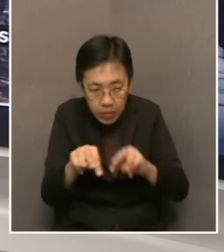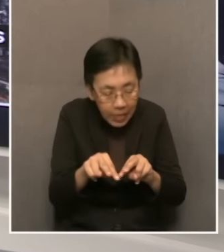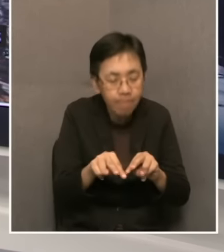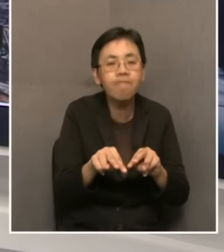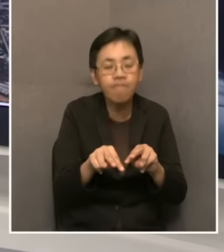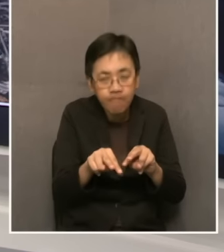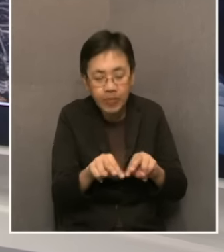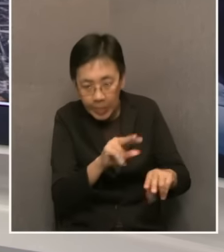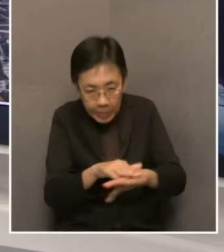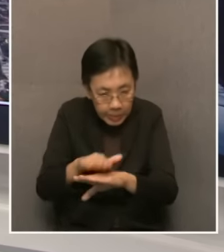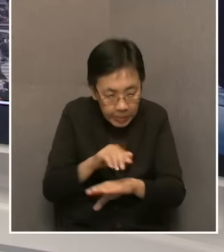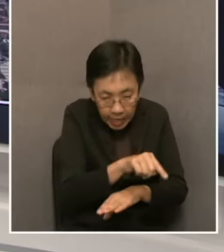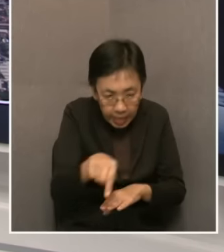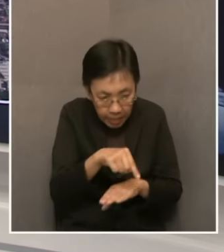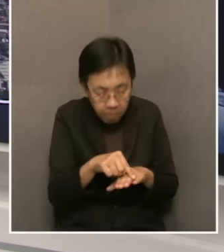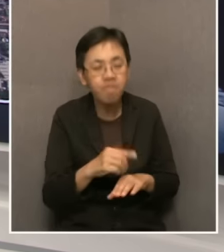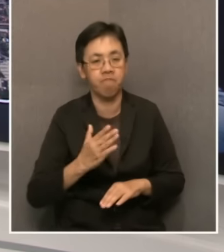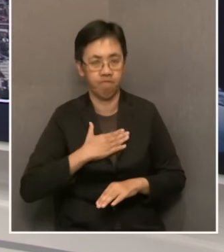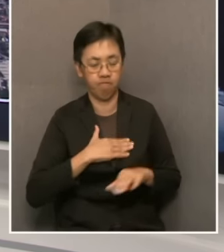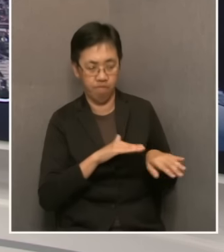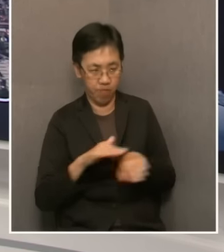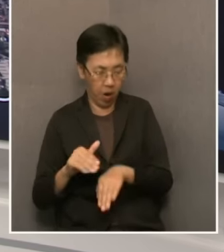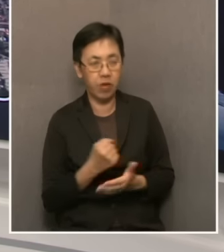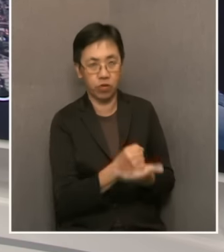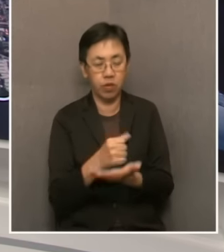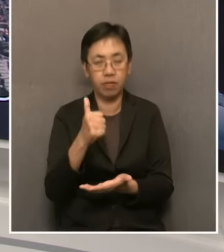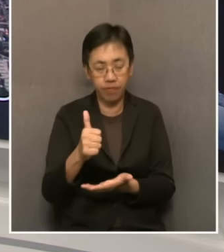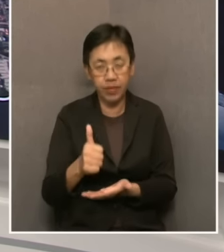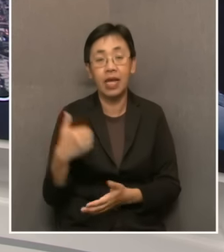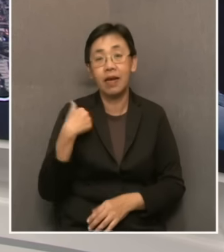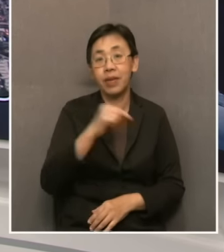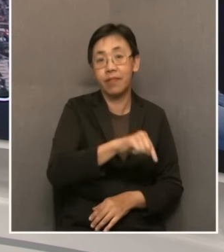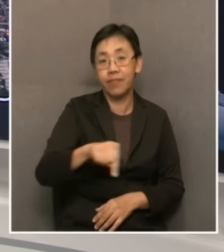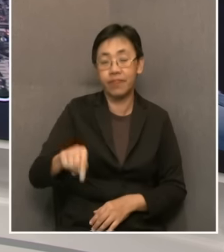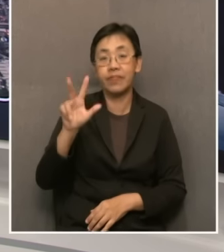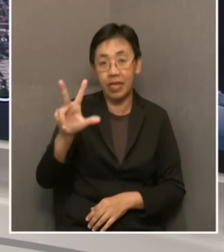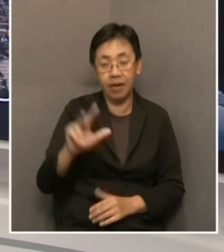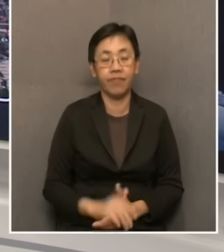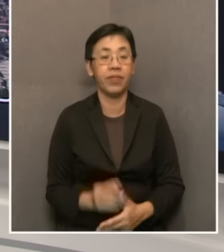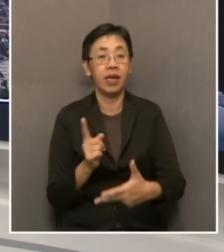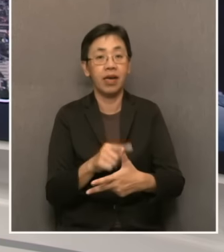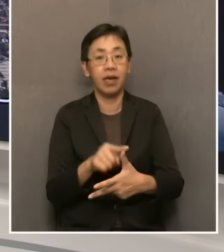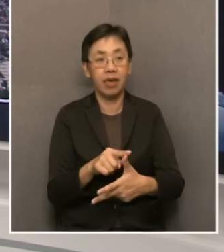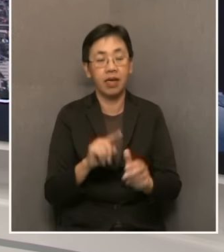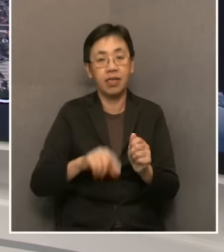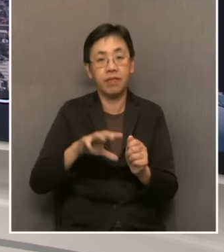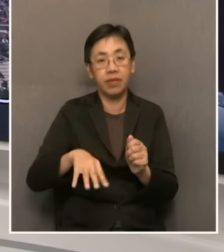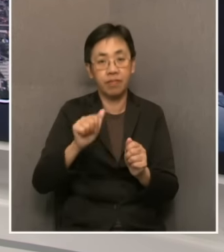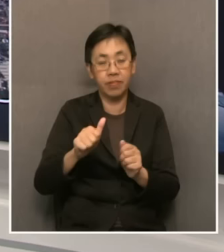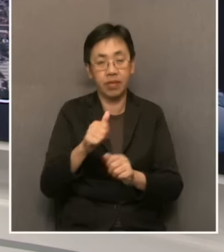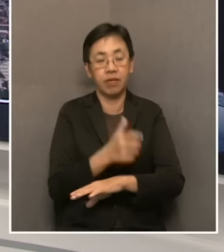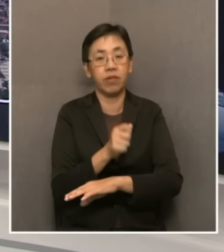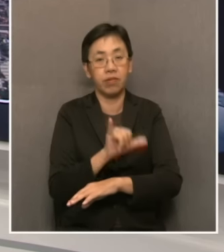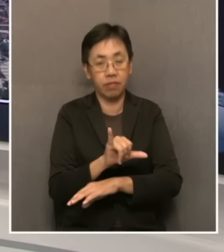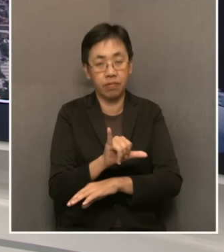กับพี่น้องประชาชนว่าเราพร้อมที่จะรับมือนะคะมี3จุดด้วยกันนะคะเป็นบริเวณเกาะเมืองนะคะของอำเภอพระนครศรีอยุธย